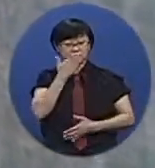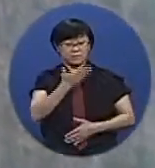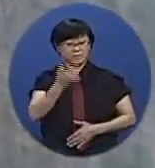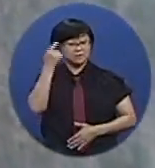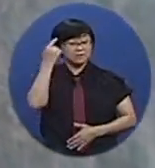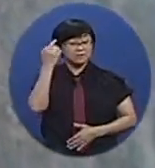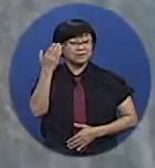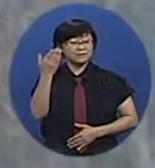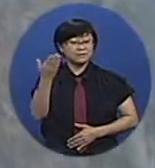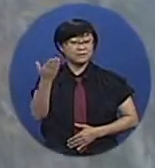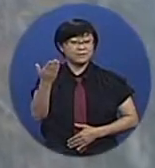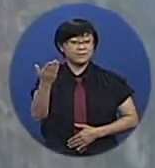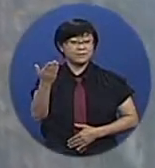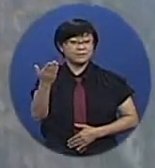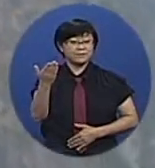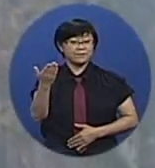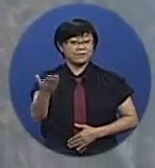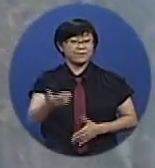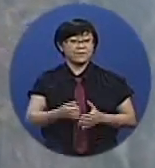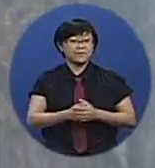어떡하면 되나요